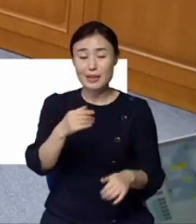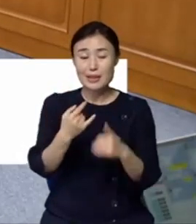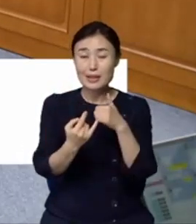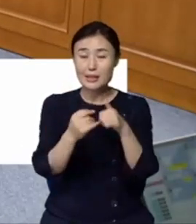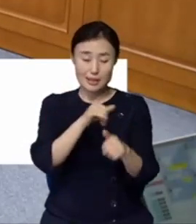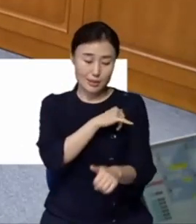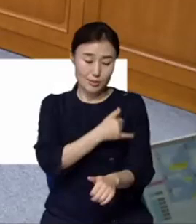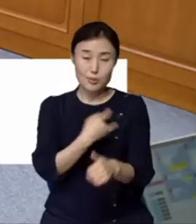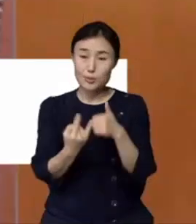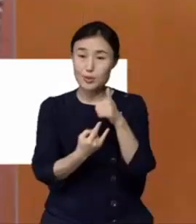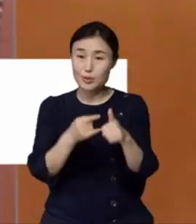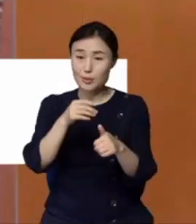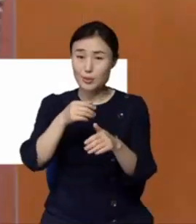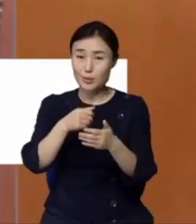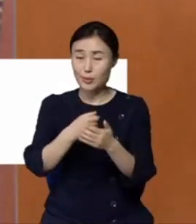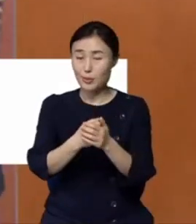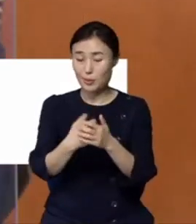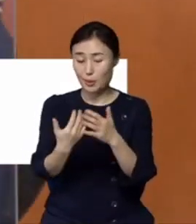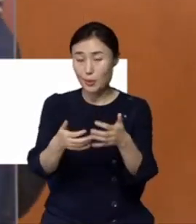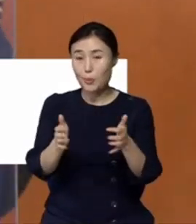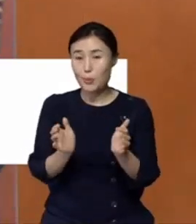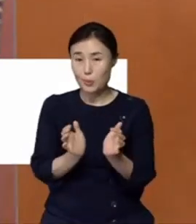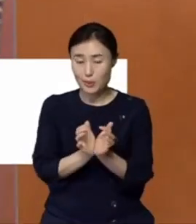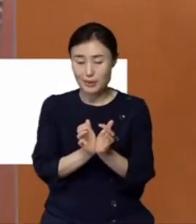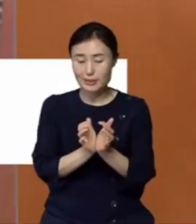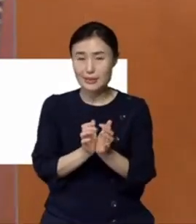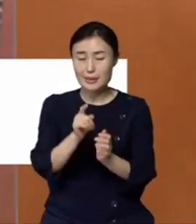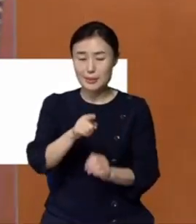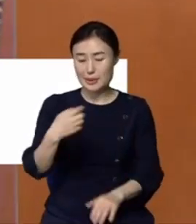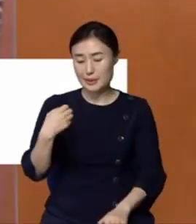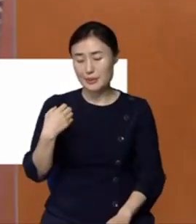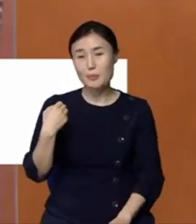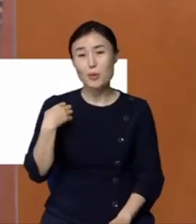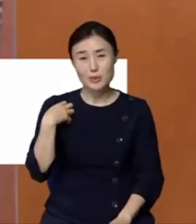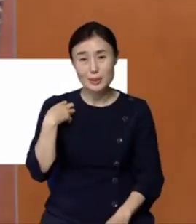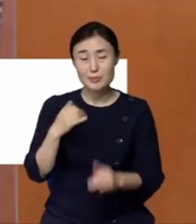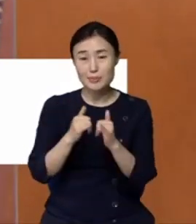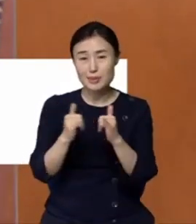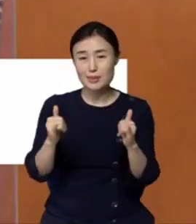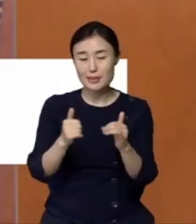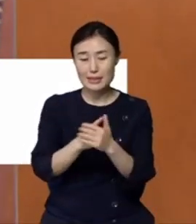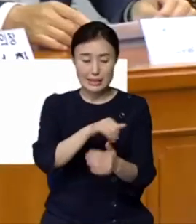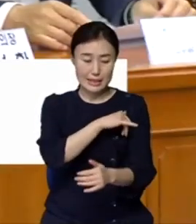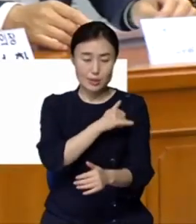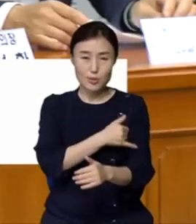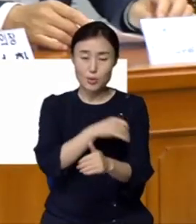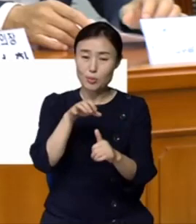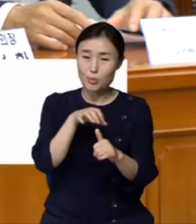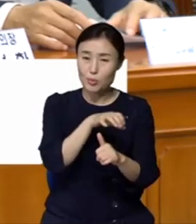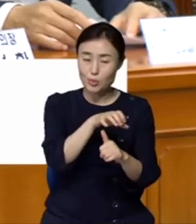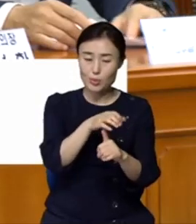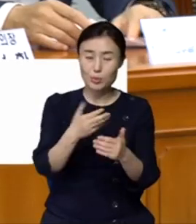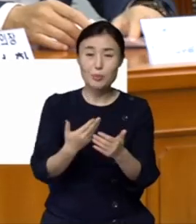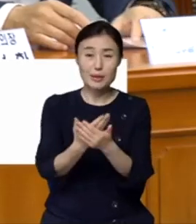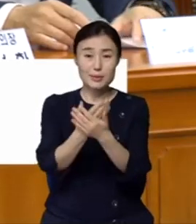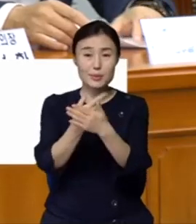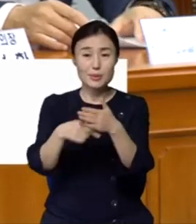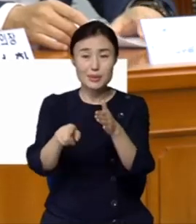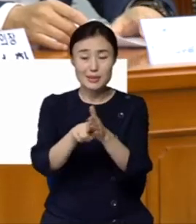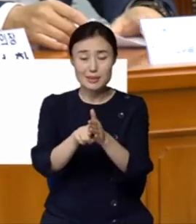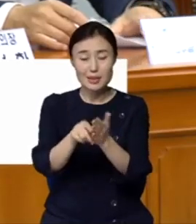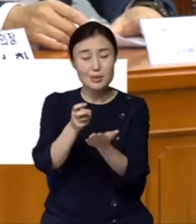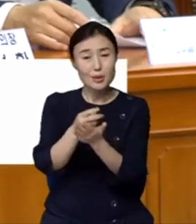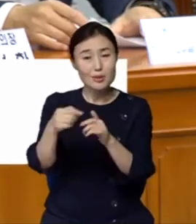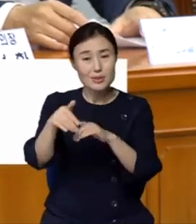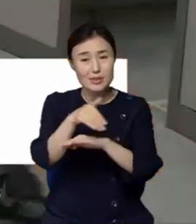인권위원회는 최고위원회 산하 상설위원회이자 당 집행기구로서 인권 옹호와 신장을 위한 정책 수립과 인권